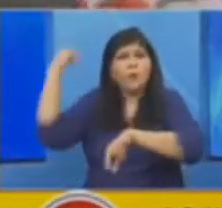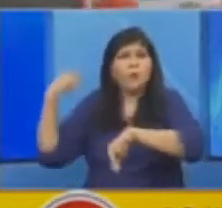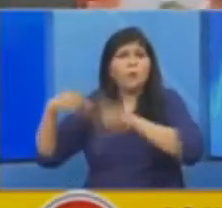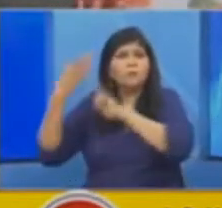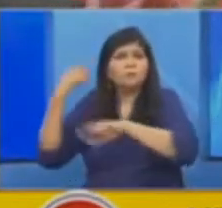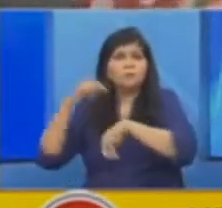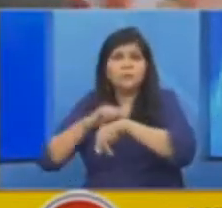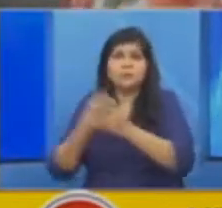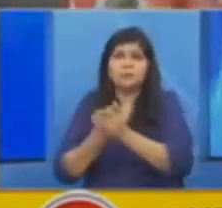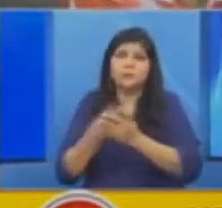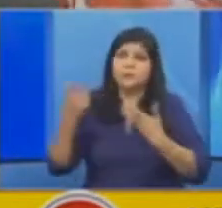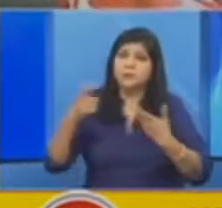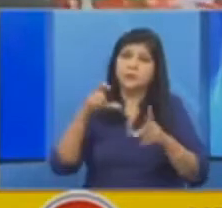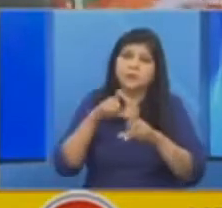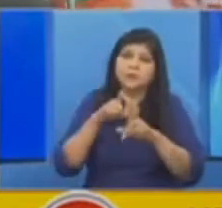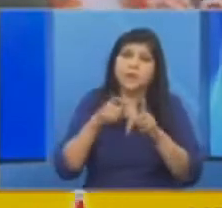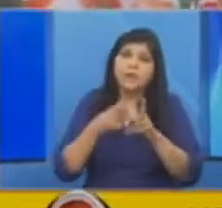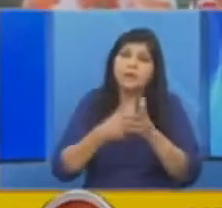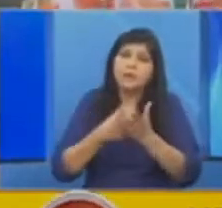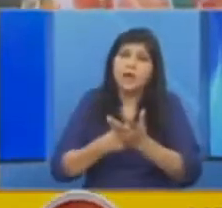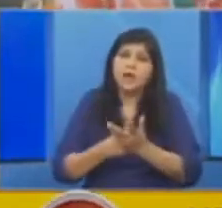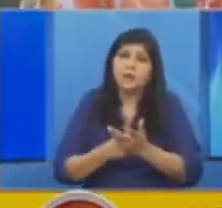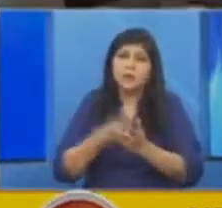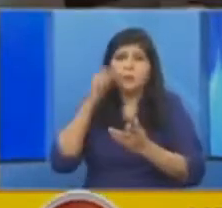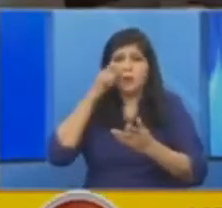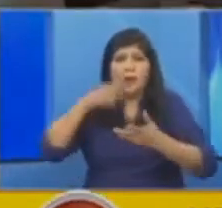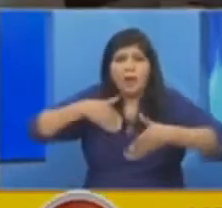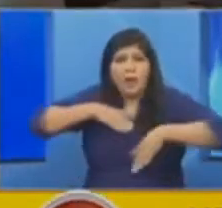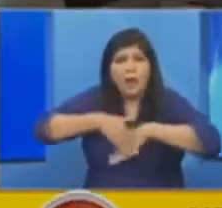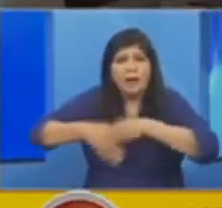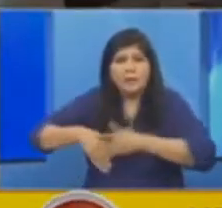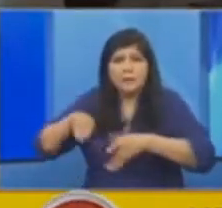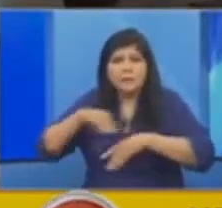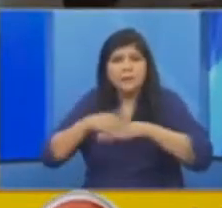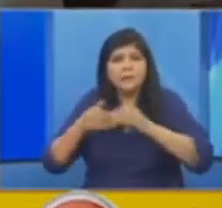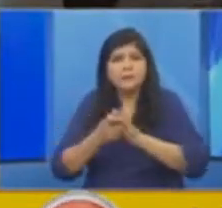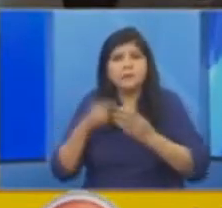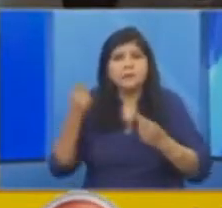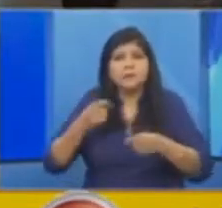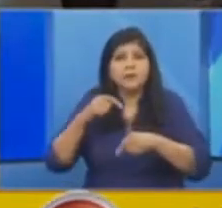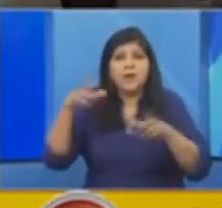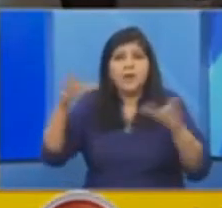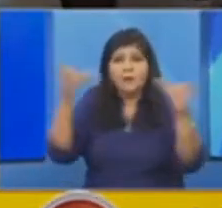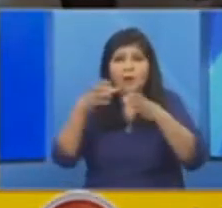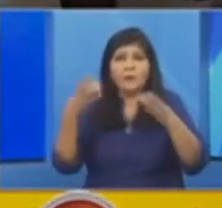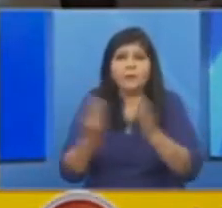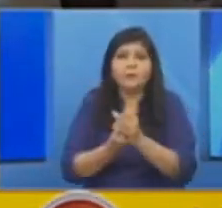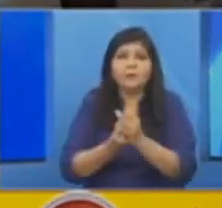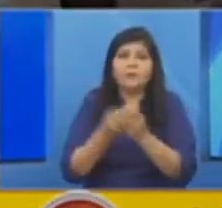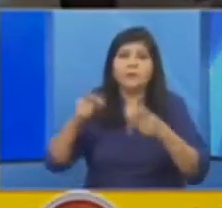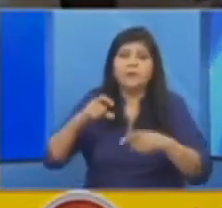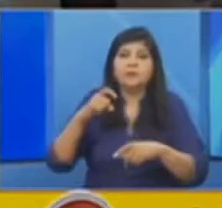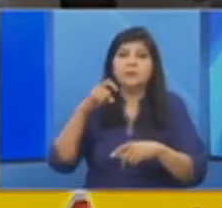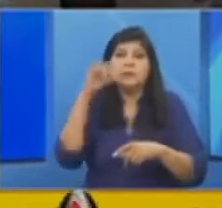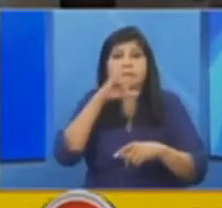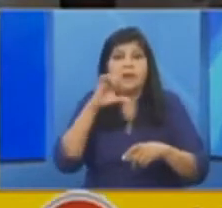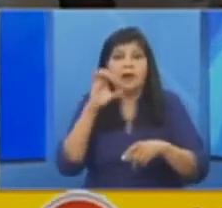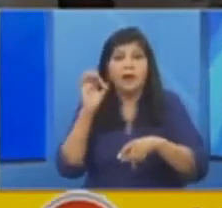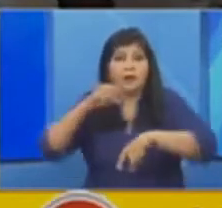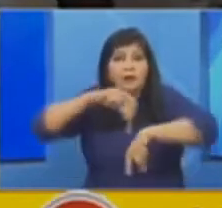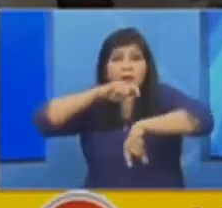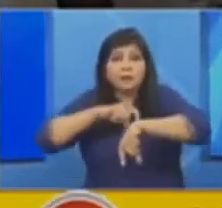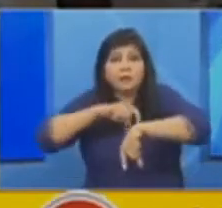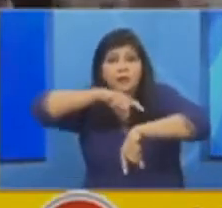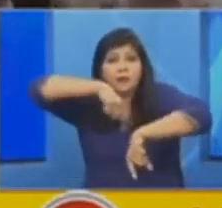थारू आदिवासी समाज के लोग साथ घंटे के लोगडाउन या उनके ही शब्दों में